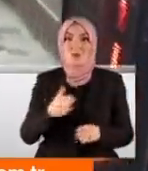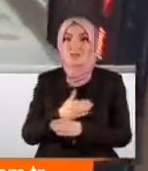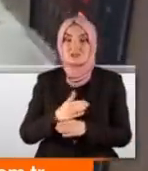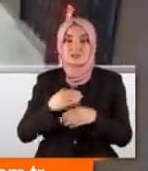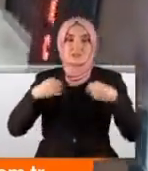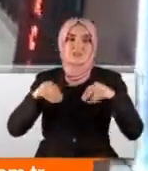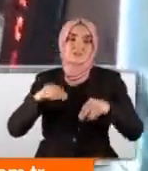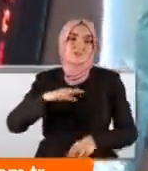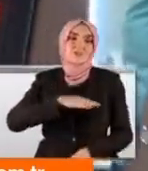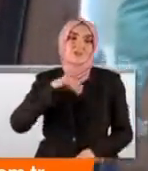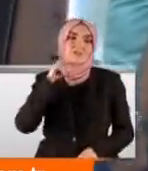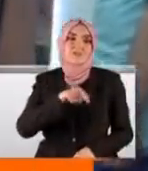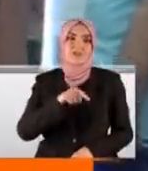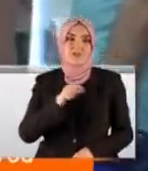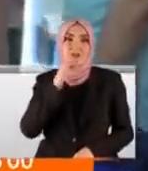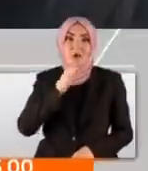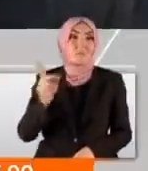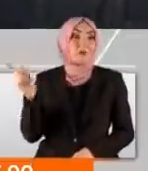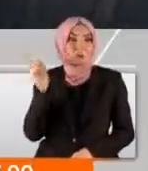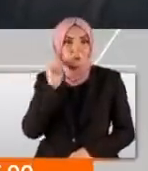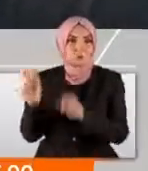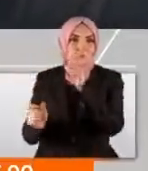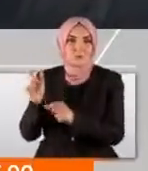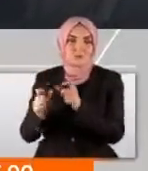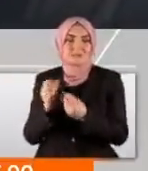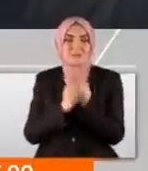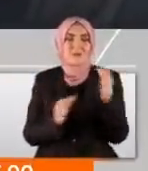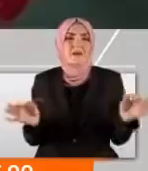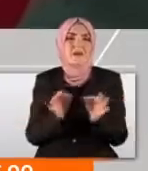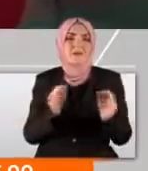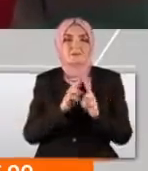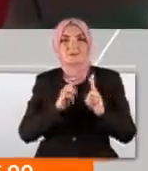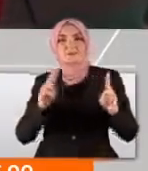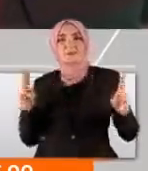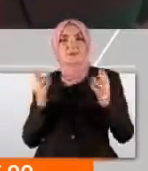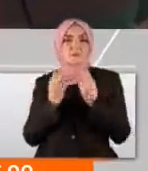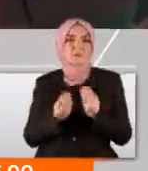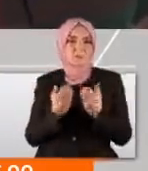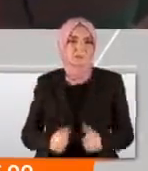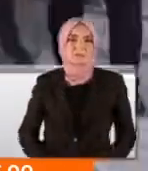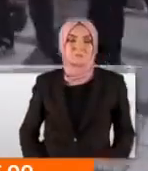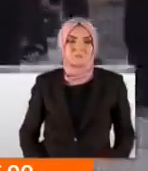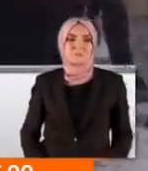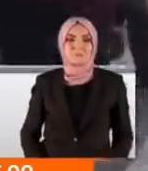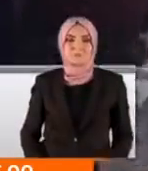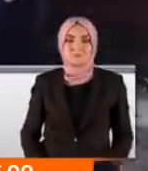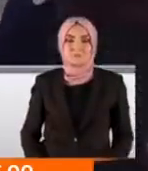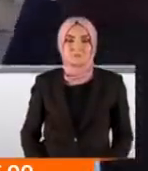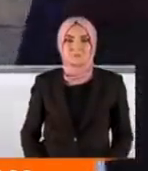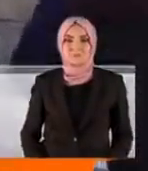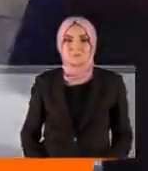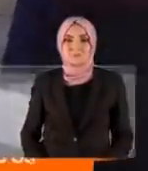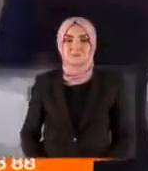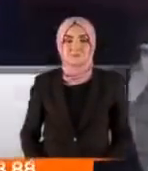Haberi alan sabahın erken saatinde sıraya girdi. İçeride güzel şeyler var diyorlar. Telefon alabilir, bilgisayar alabiliriz. Ne var ne yok